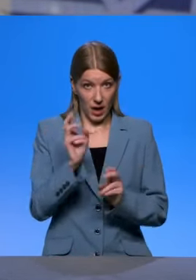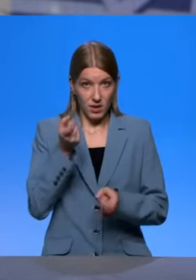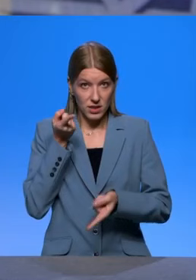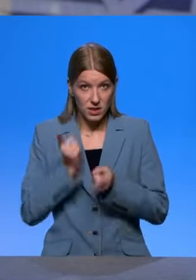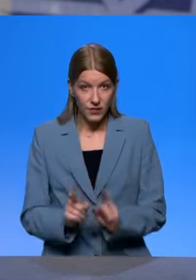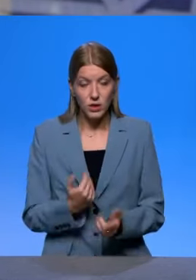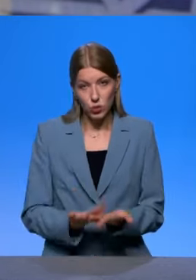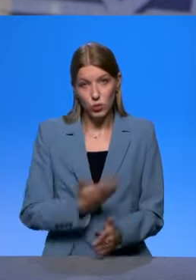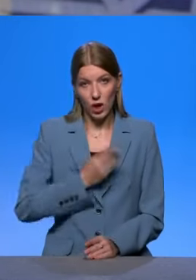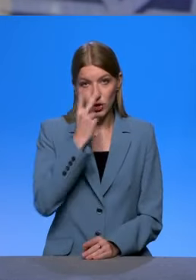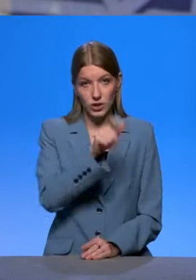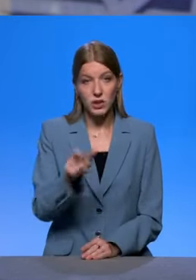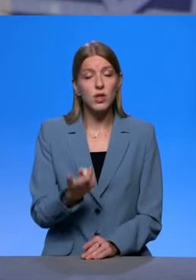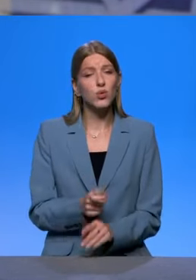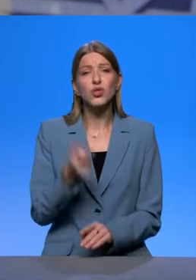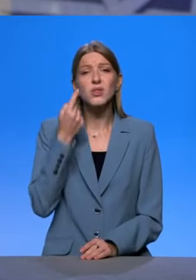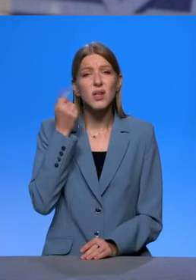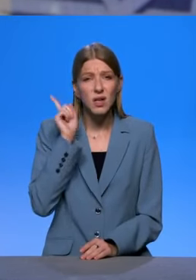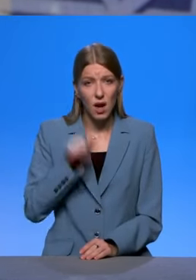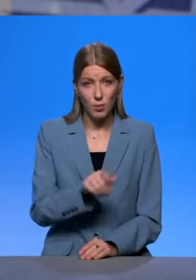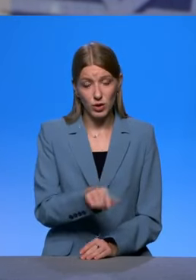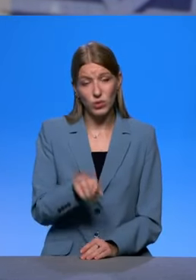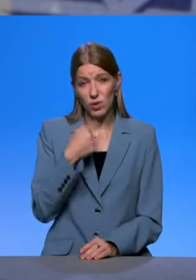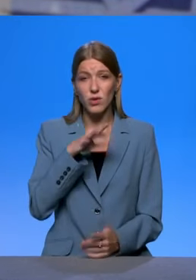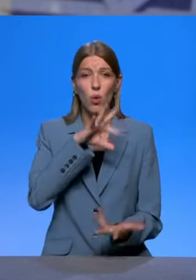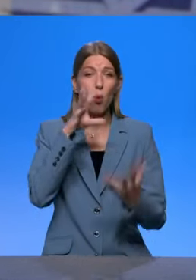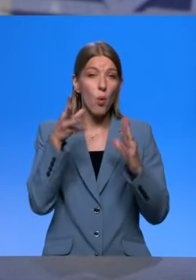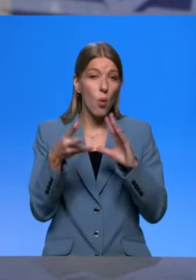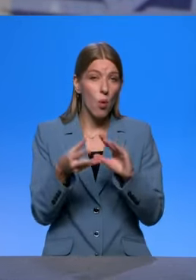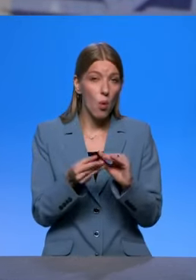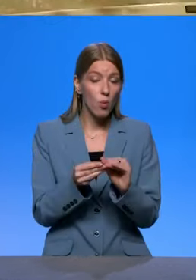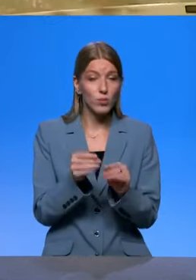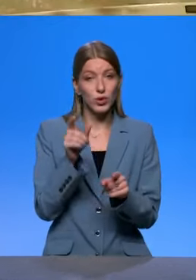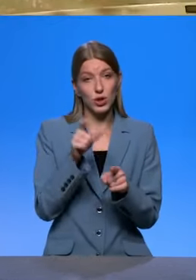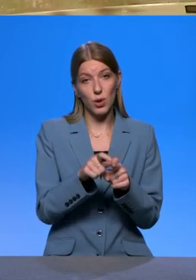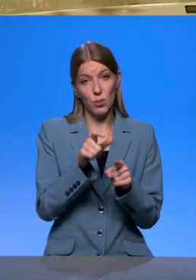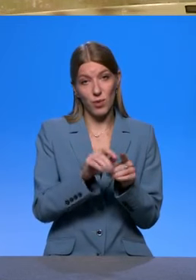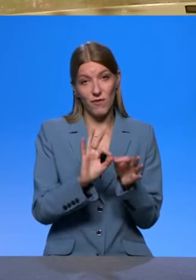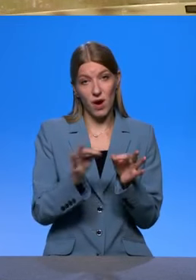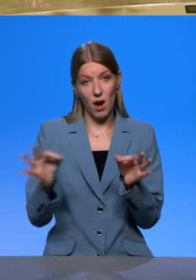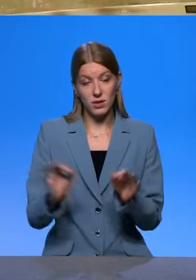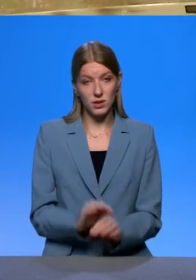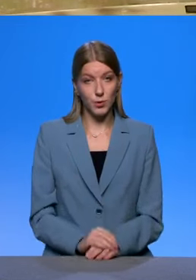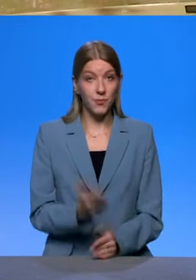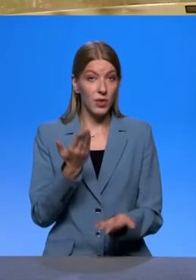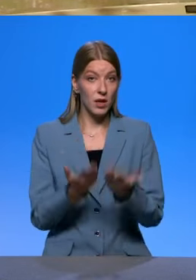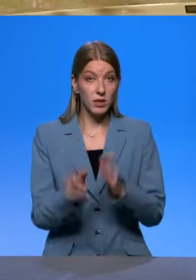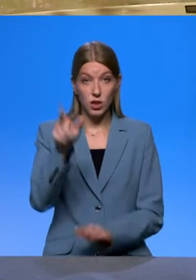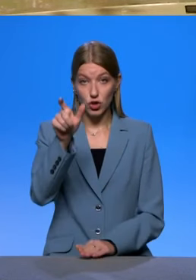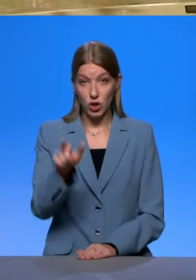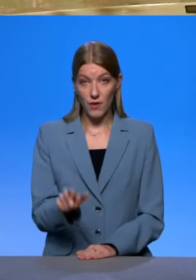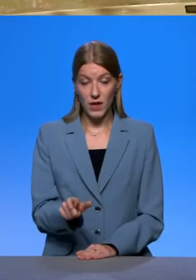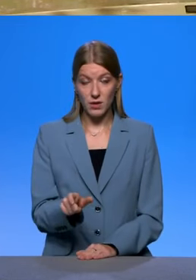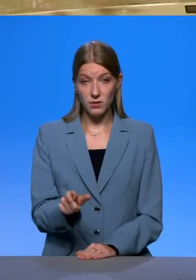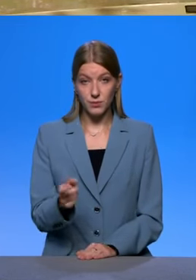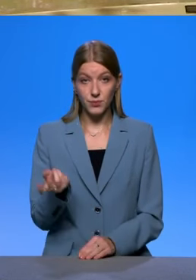очень люди, и они говорят, ну да, произносят общие фразы. Это во-первых. Во-вторых, если человек пришел вот в